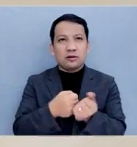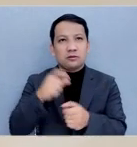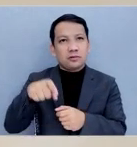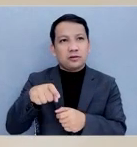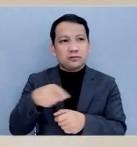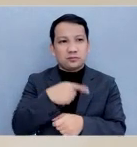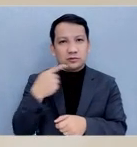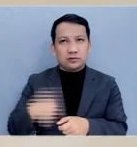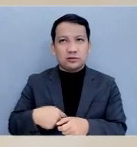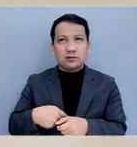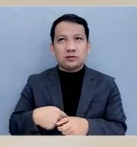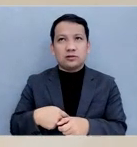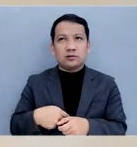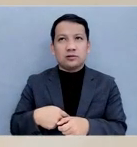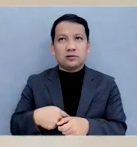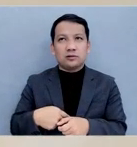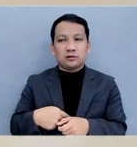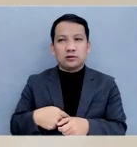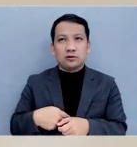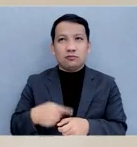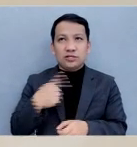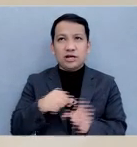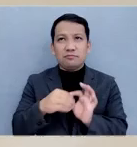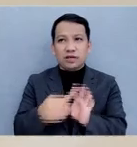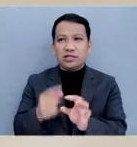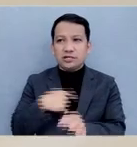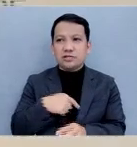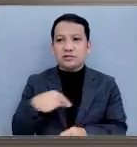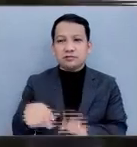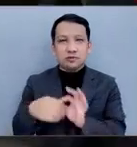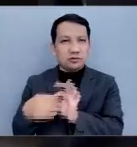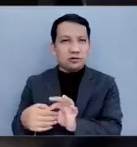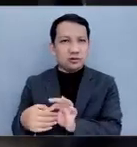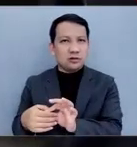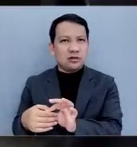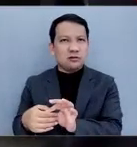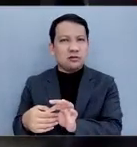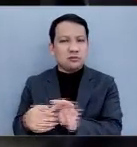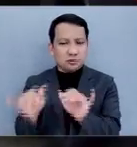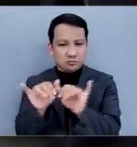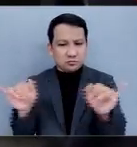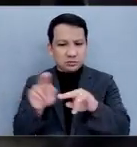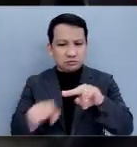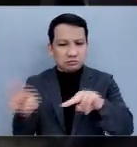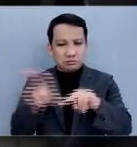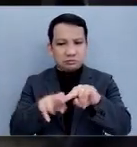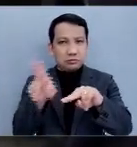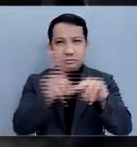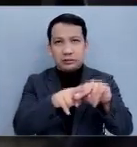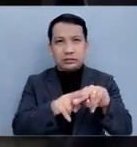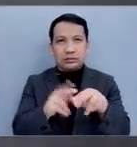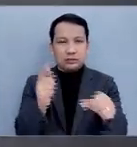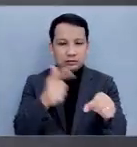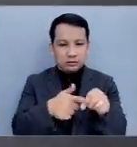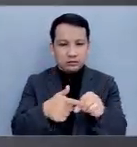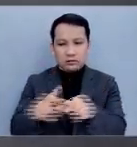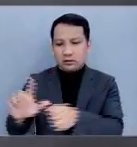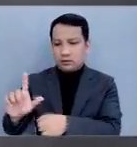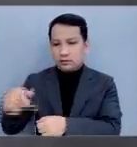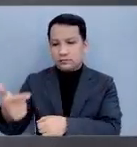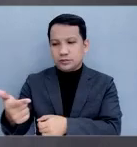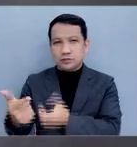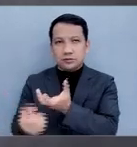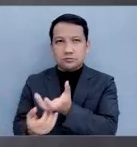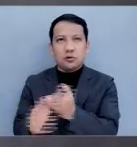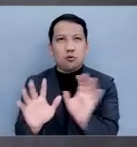China at epekto ng bagyo sa produksyon sa US Gulf ng Mexico. Dahil sabay na umakyat ang presyo sa LPG at petrolyo, huwag na